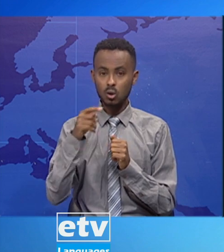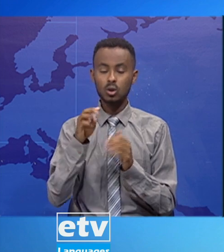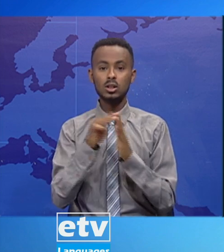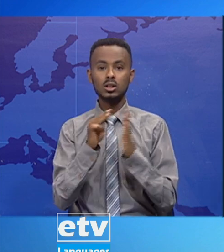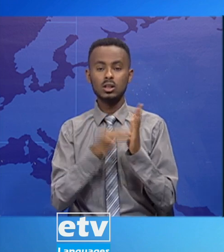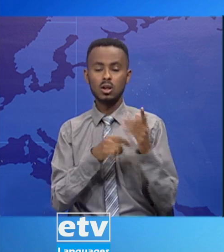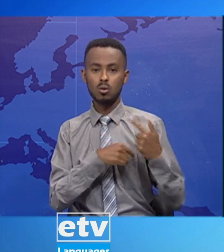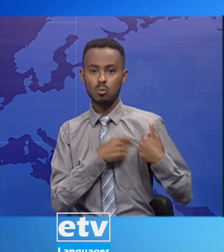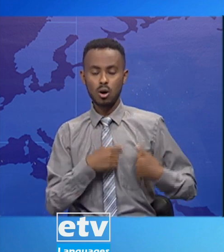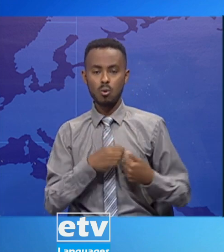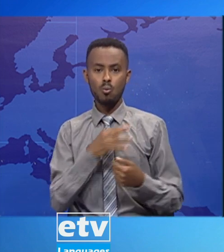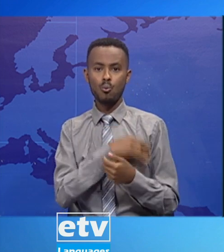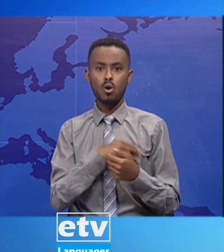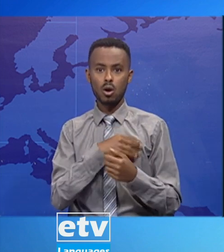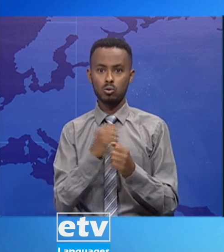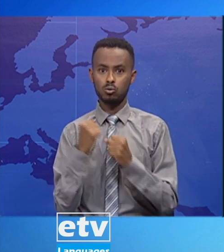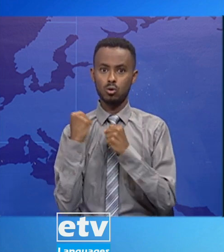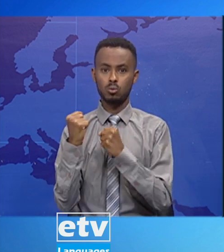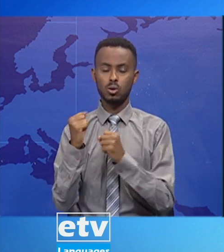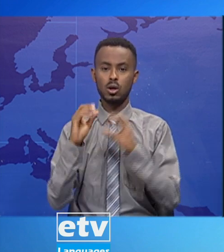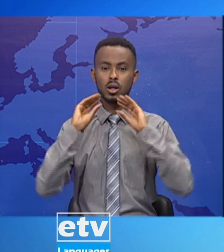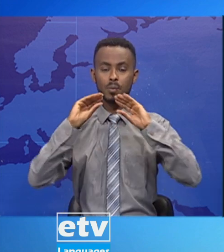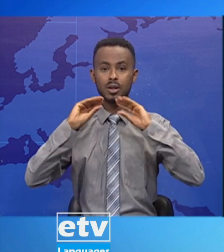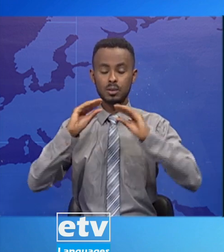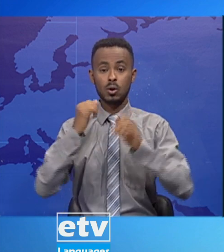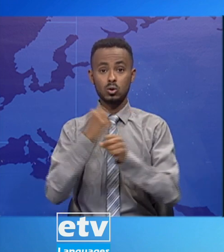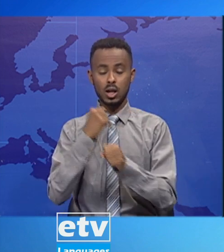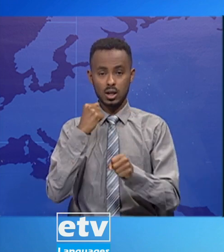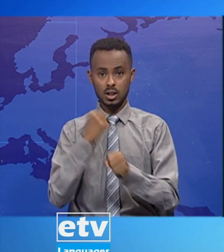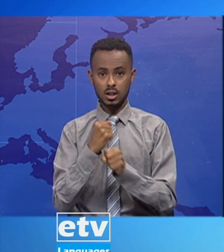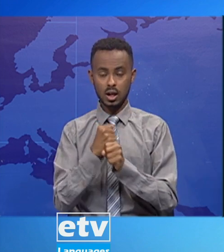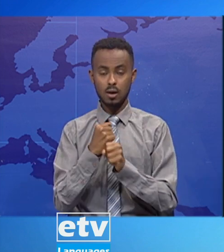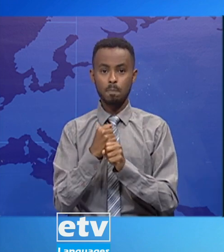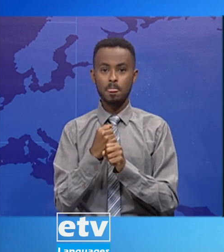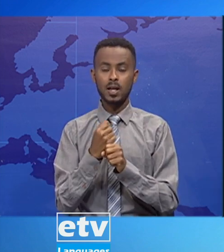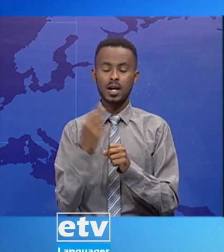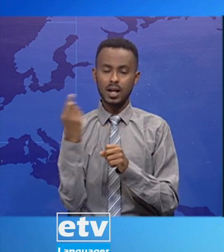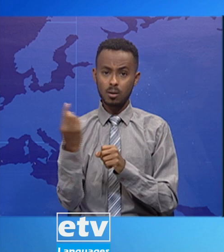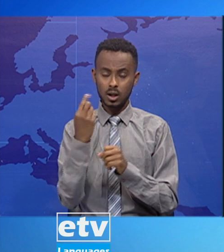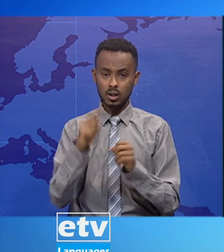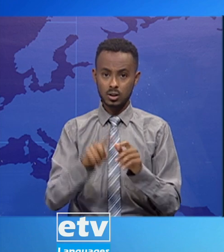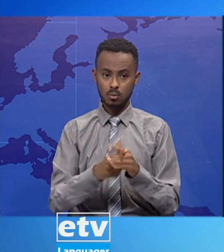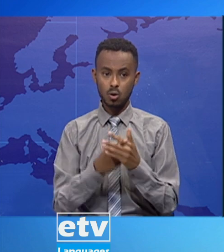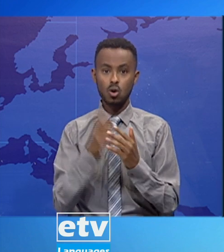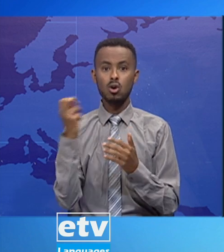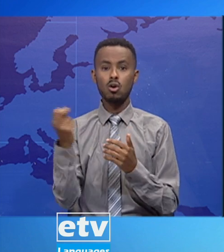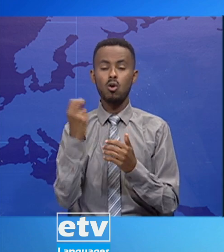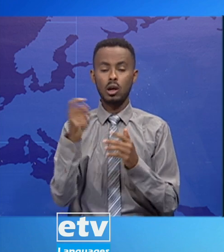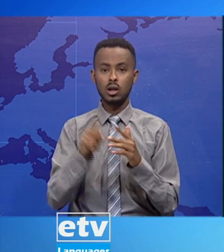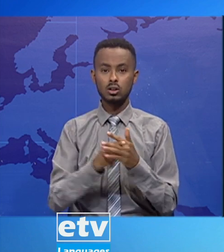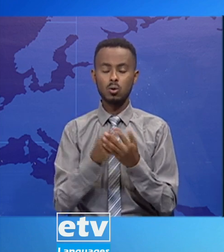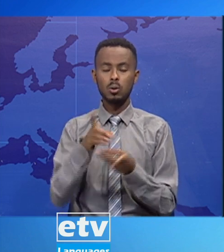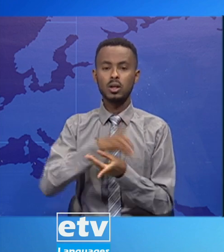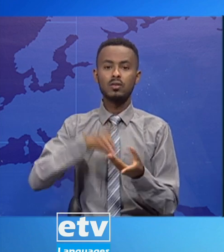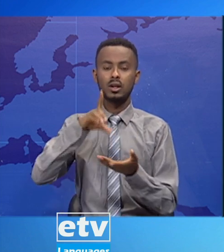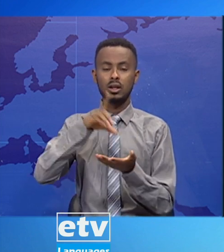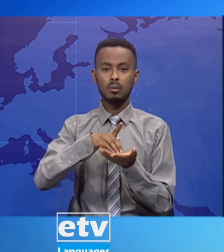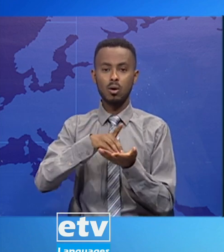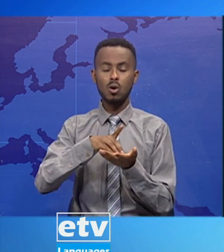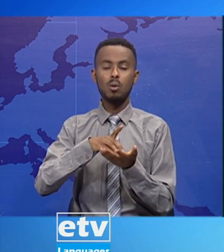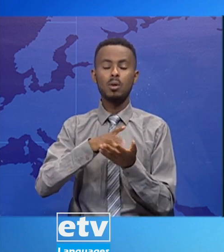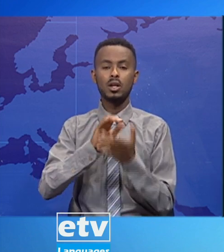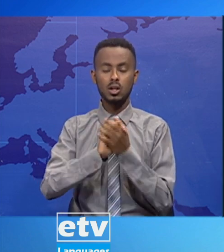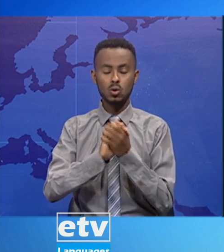ስነልቦና ሞራልም ሁሉ ነገር ገንብቶ የማስተማሩንም ስራ እንዲሰራ ከቀበሌ ጀምሮ ማለት ከወረዳ ጀምሮ በየክፍለ ከተማው